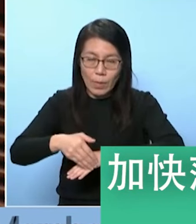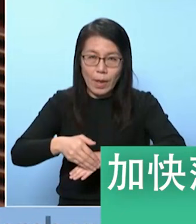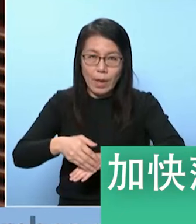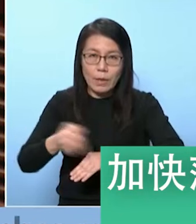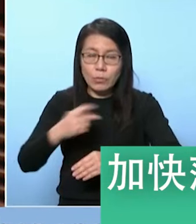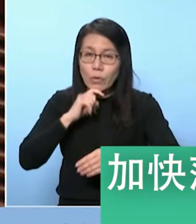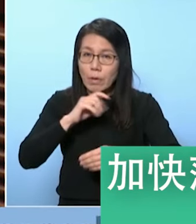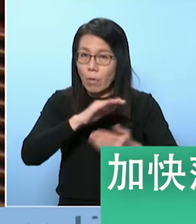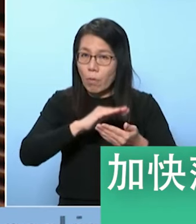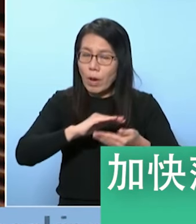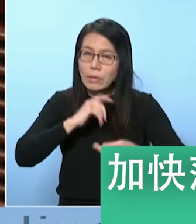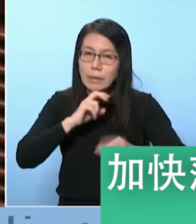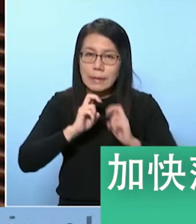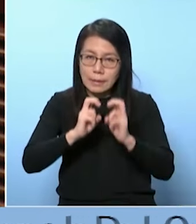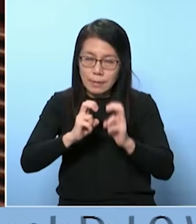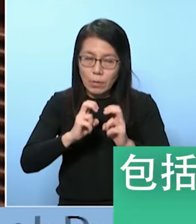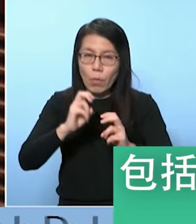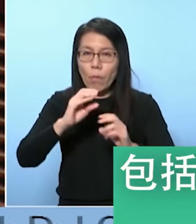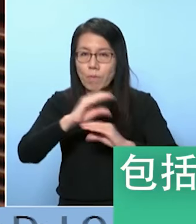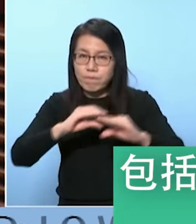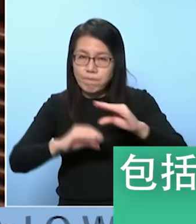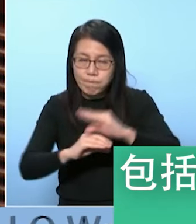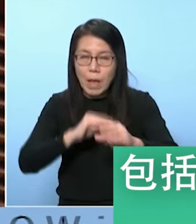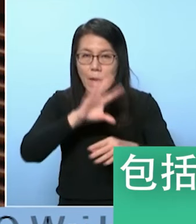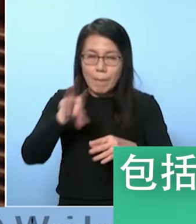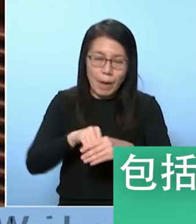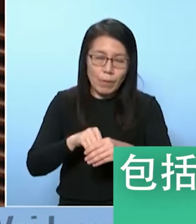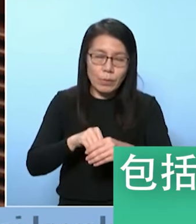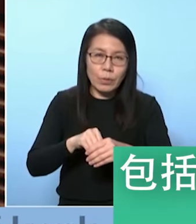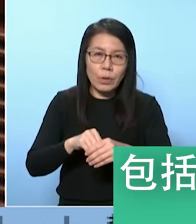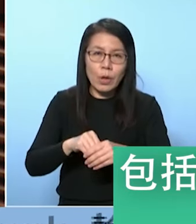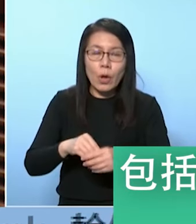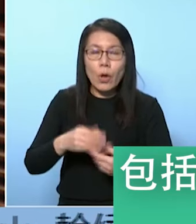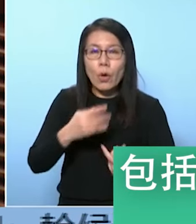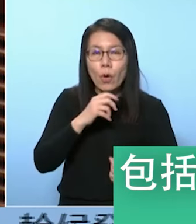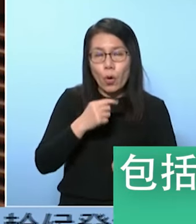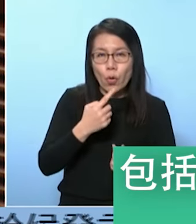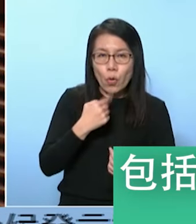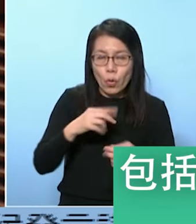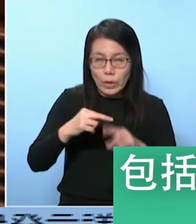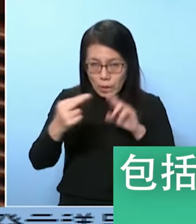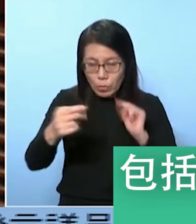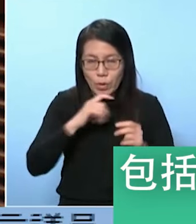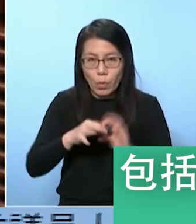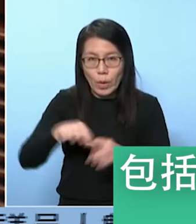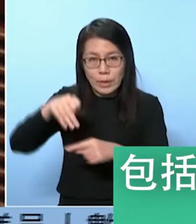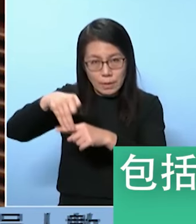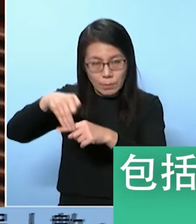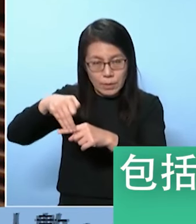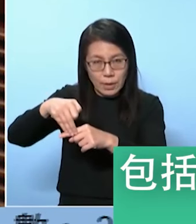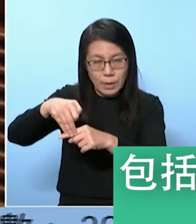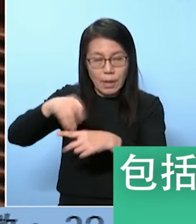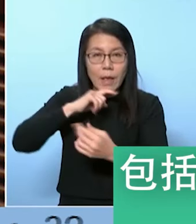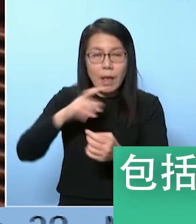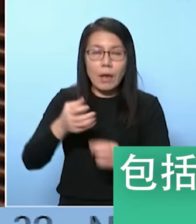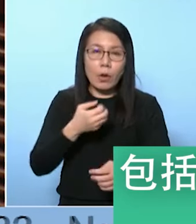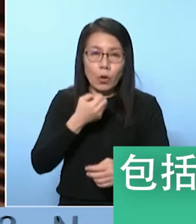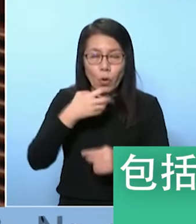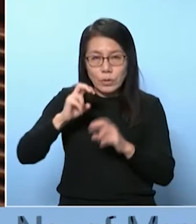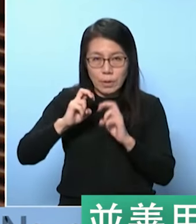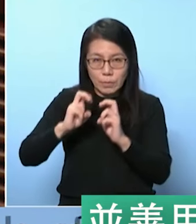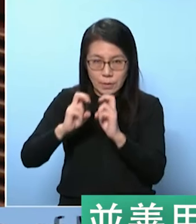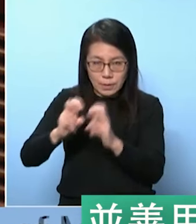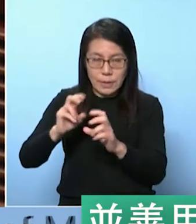載列的各項鐵路基建，包括連接洪水橋下村至深圳前海的港深西部鐵